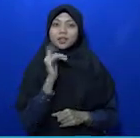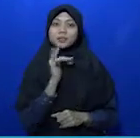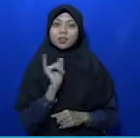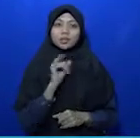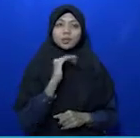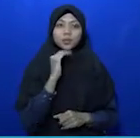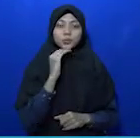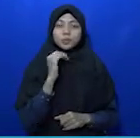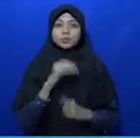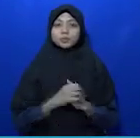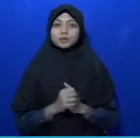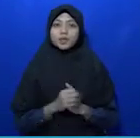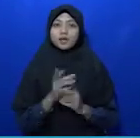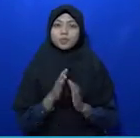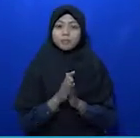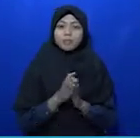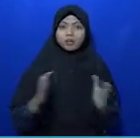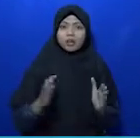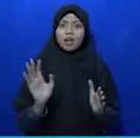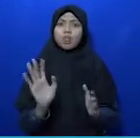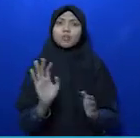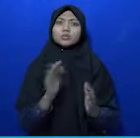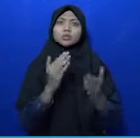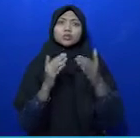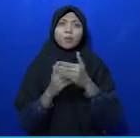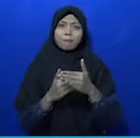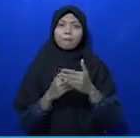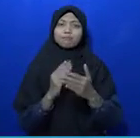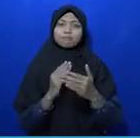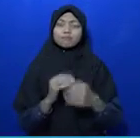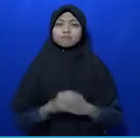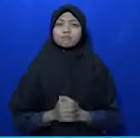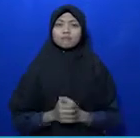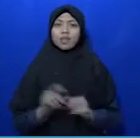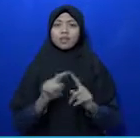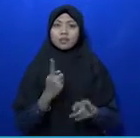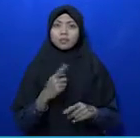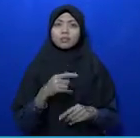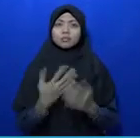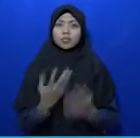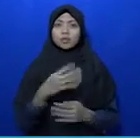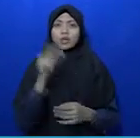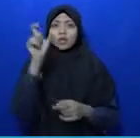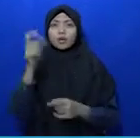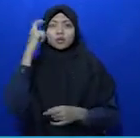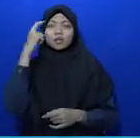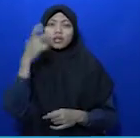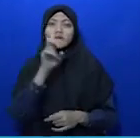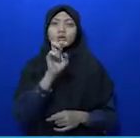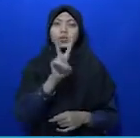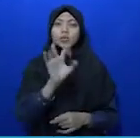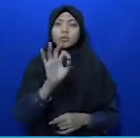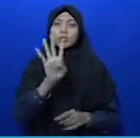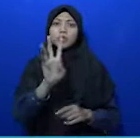kita lakukan. Apakah diperpanjang atau tidak? Bisa saja diperpanjang, tapi pengertian mereka adalah 2041. Pengertian kita